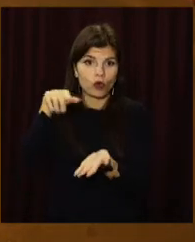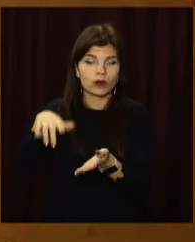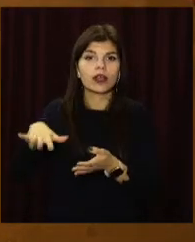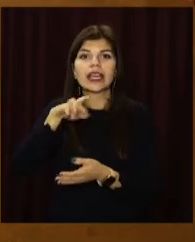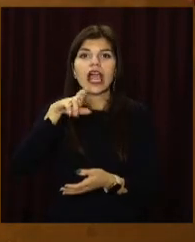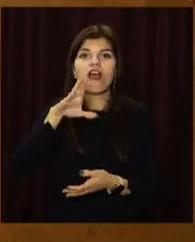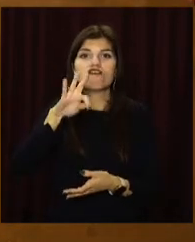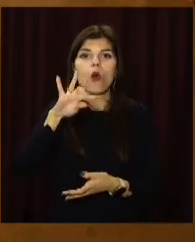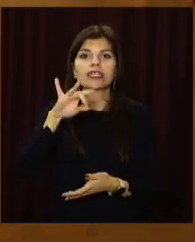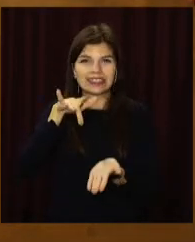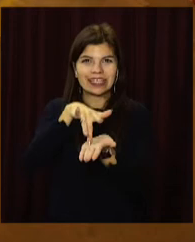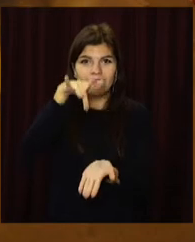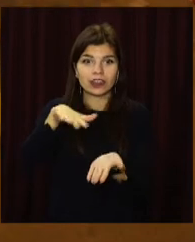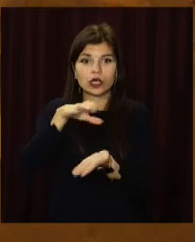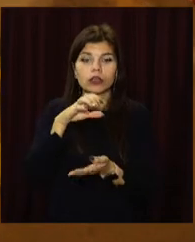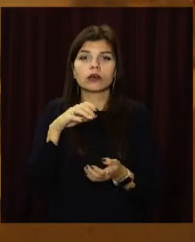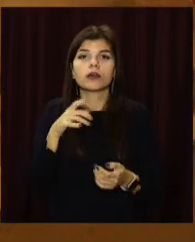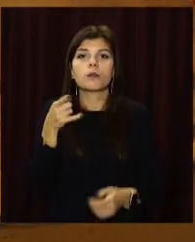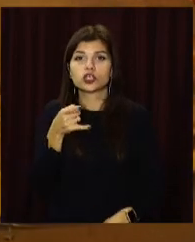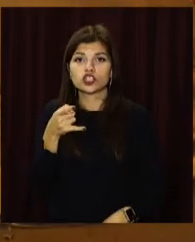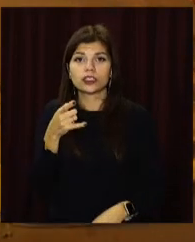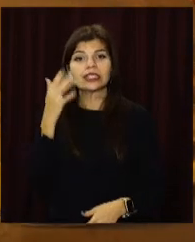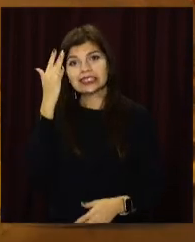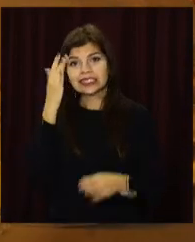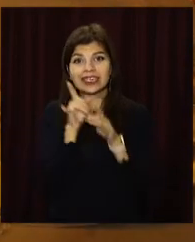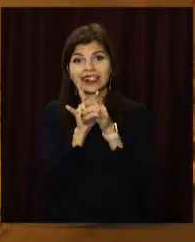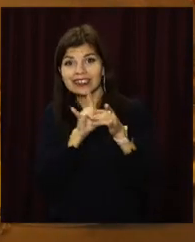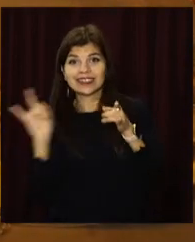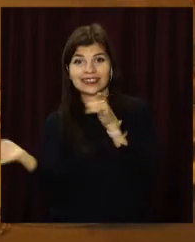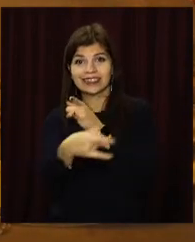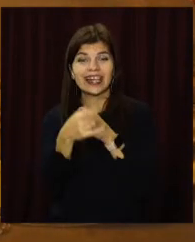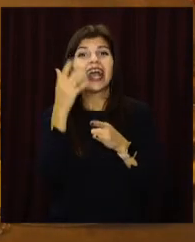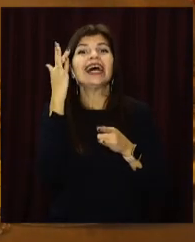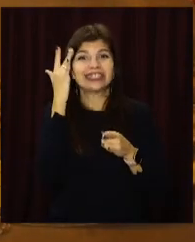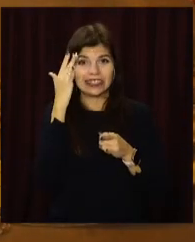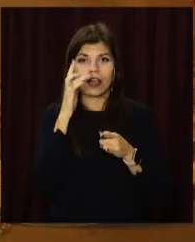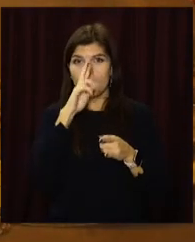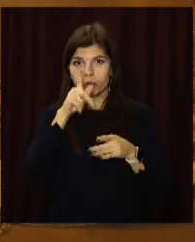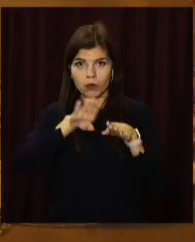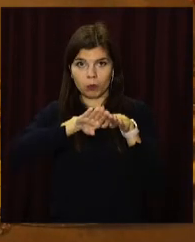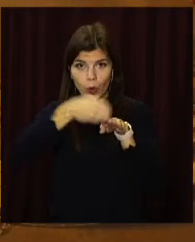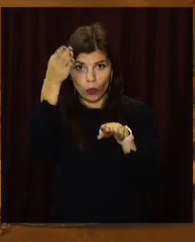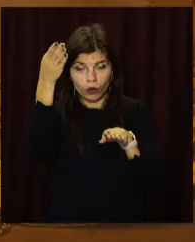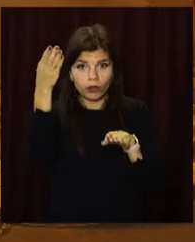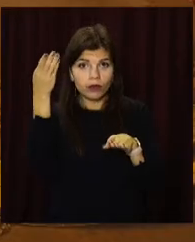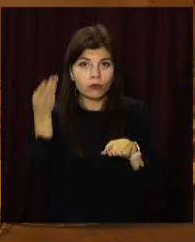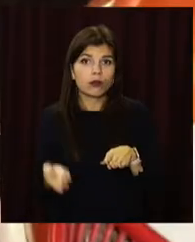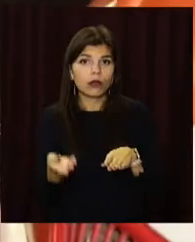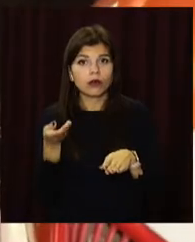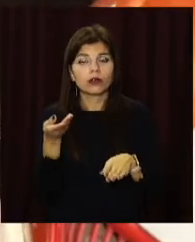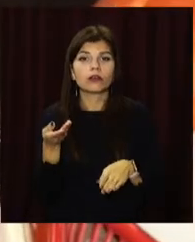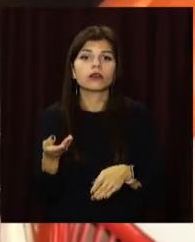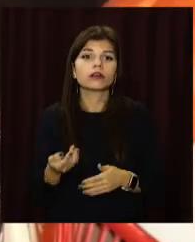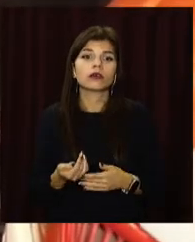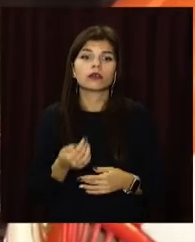проспекті Яворницького перекинулась Субару. Водій намагався обігнати іншу автівку, натомість зачепив за бампер. У результаті «Субару» лягла